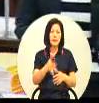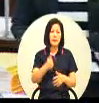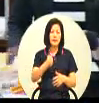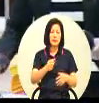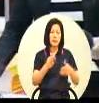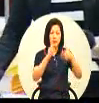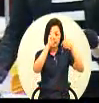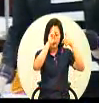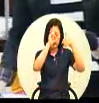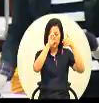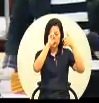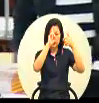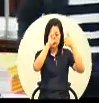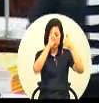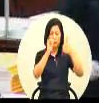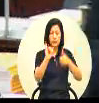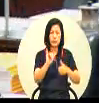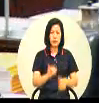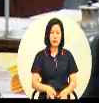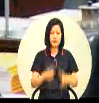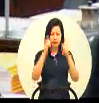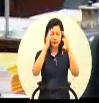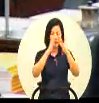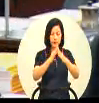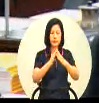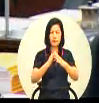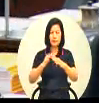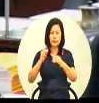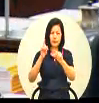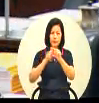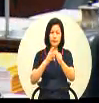员。高雄市跟中央政府